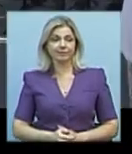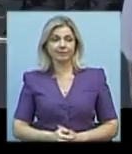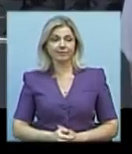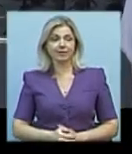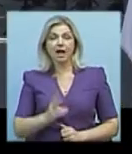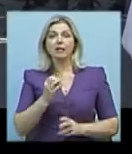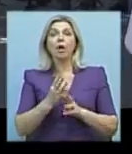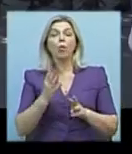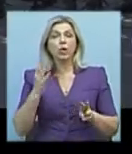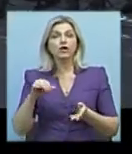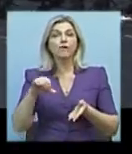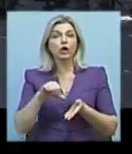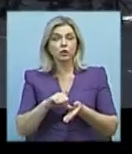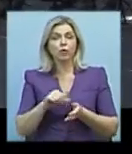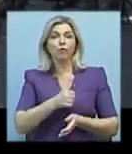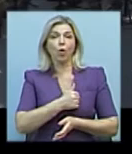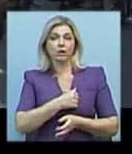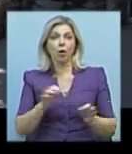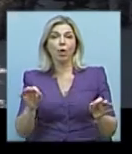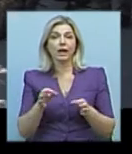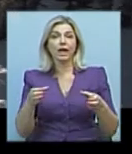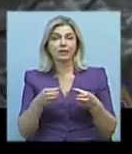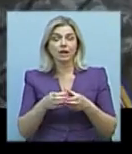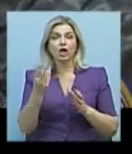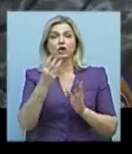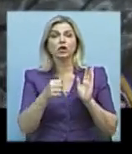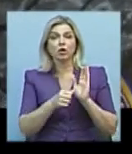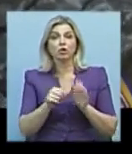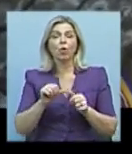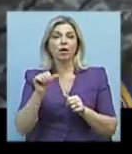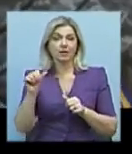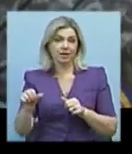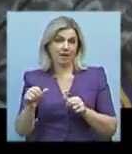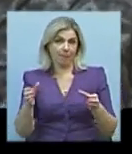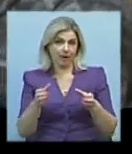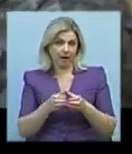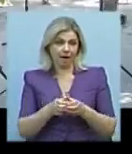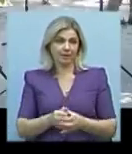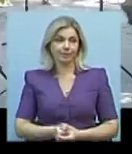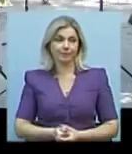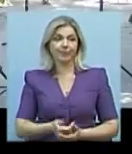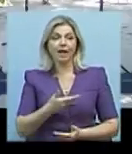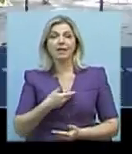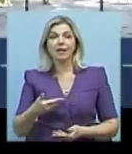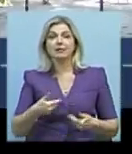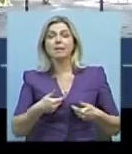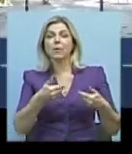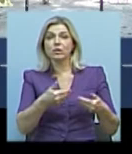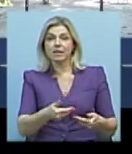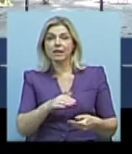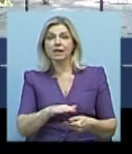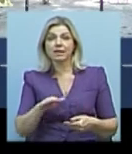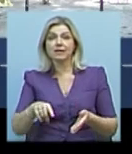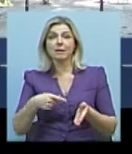На черзі виступ військового оркестру 36-ї окремої бригади морської піхоти. Нас запросила